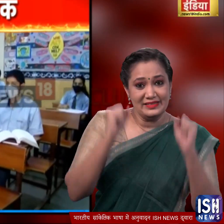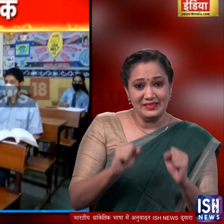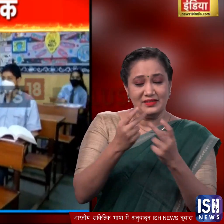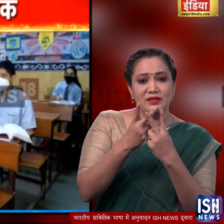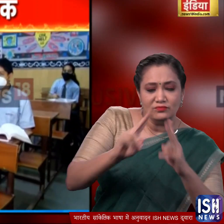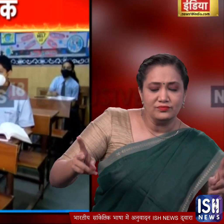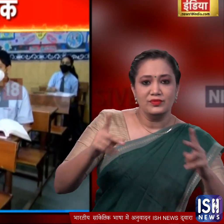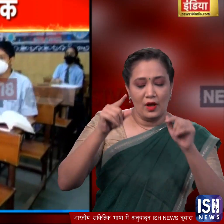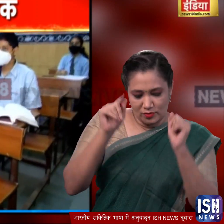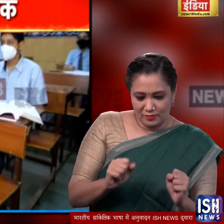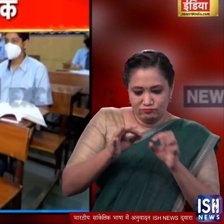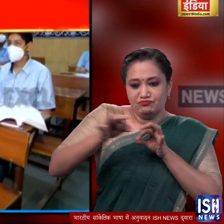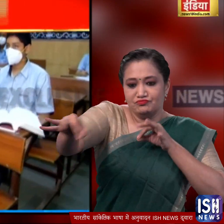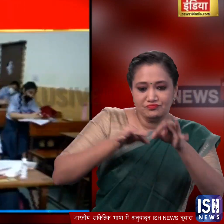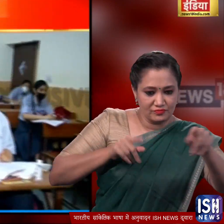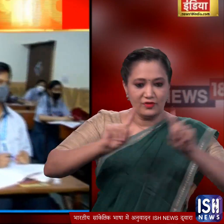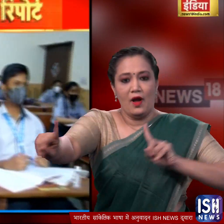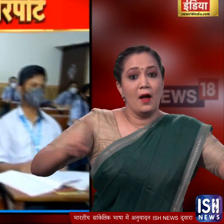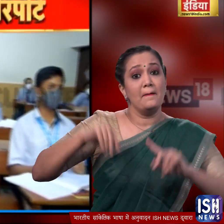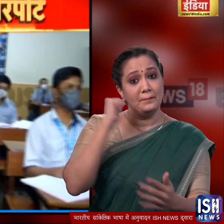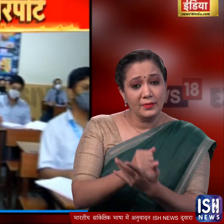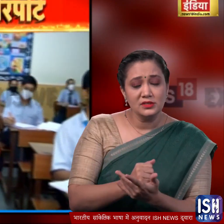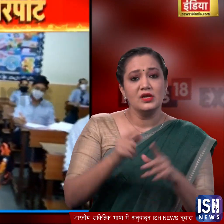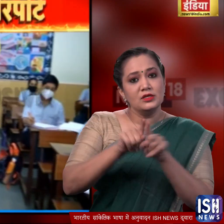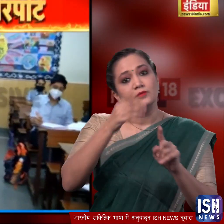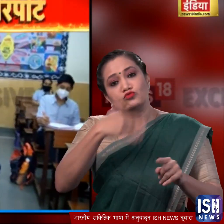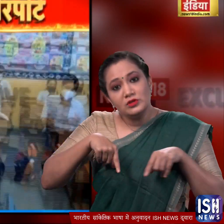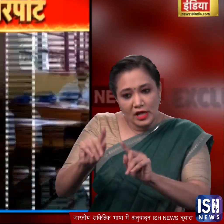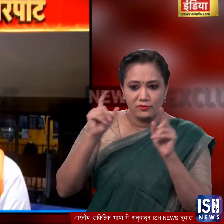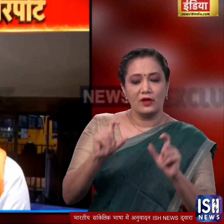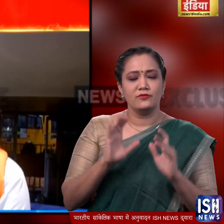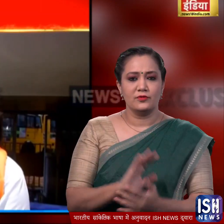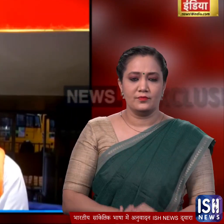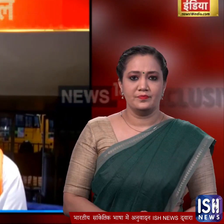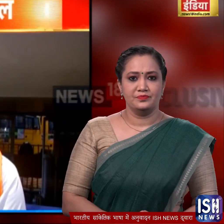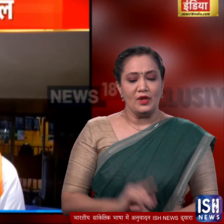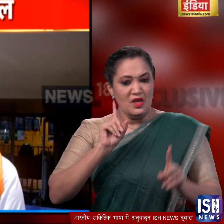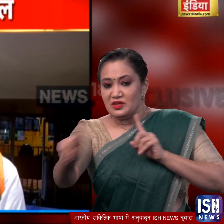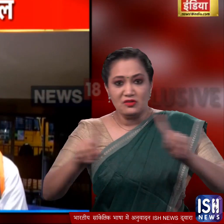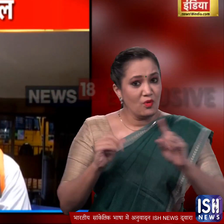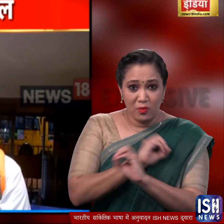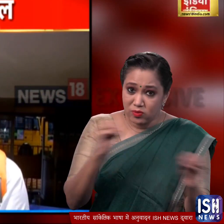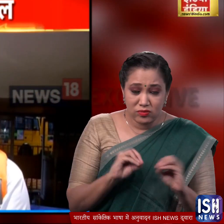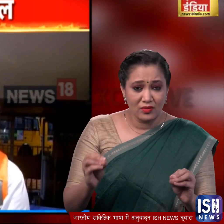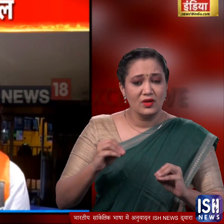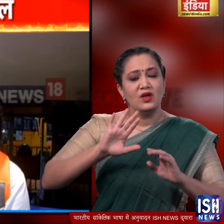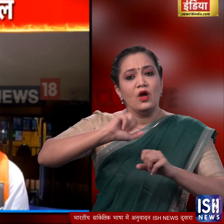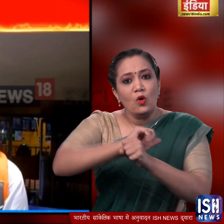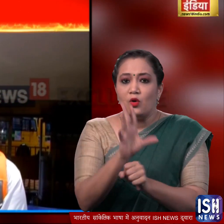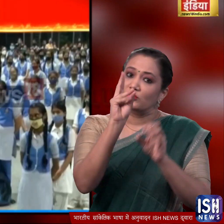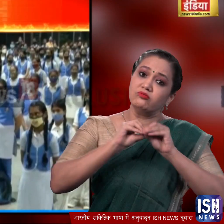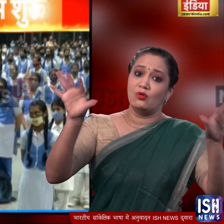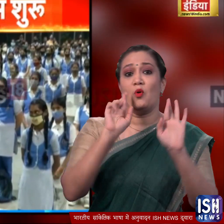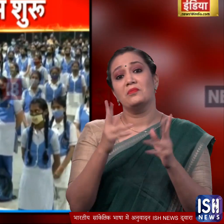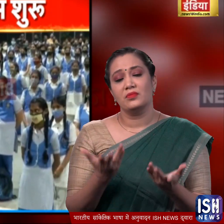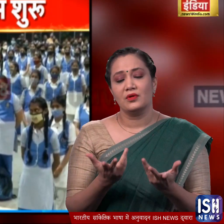तरह बैठाया गया कि उनके बीच जरूरी दूरी बनी रहे। इस बात का ध्यान छात्रों ने खुद भी रखा। सोशल डिस्टेंसिंग नहीं मेंटेन करेंगे तो कोरोना की 3rd वेव आ